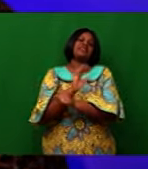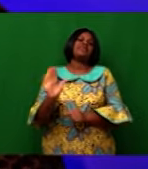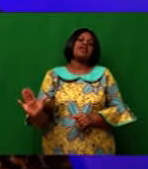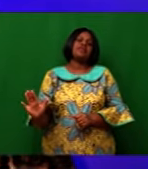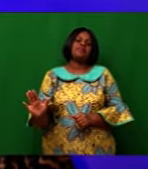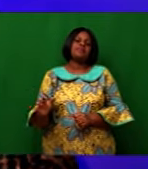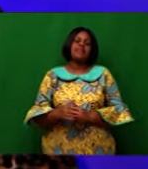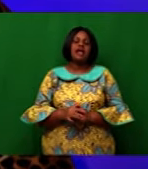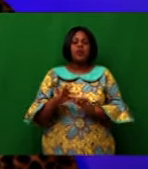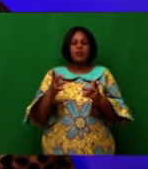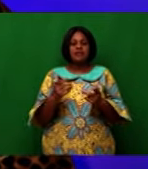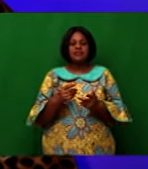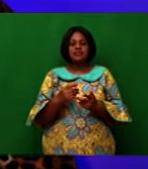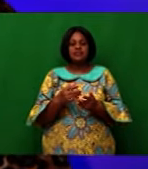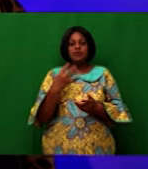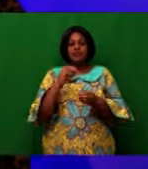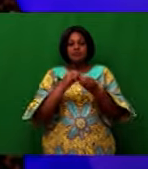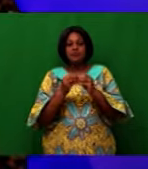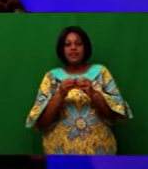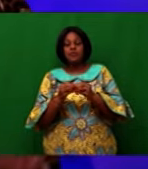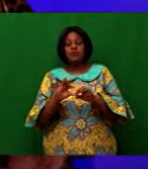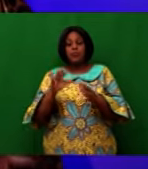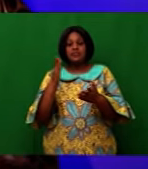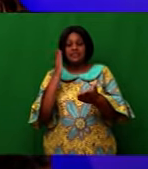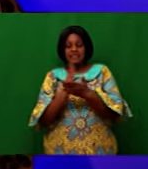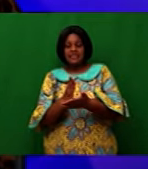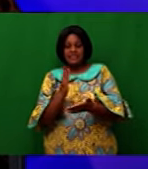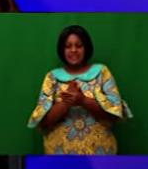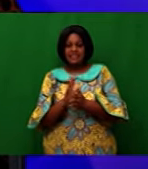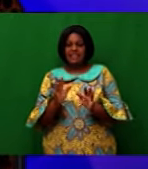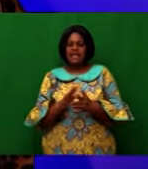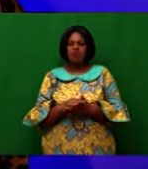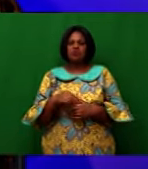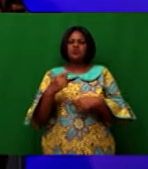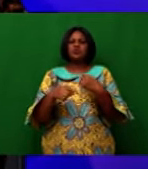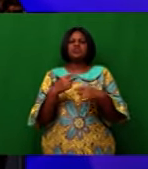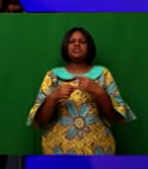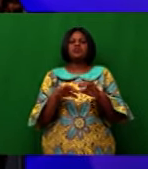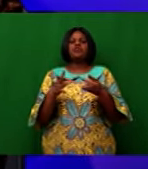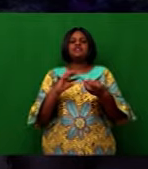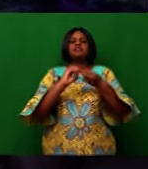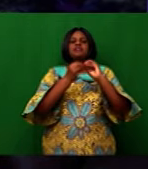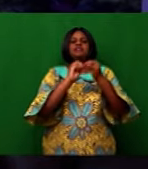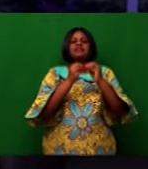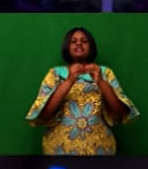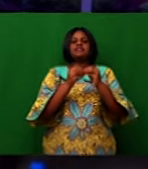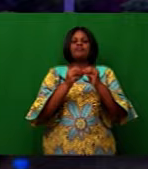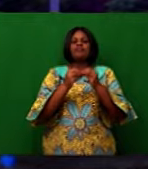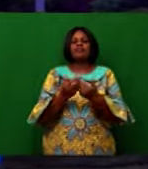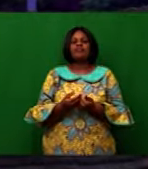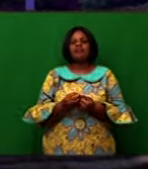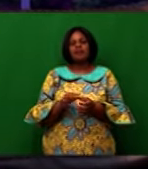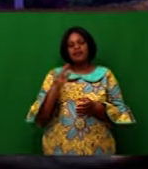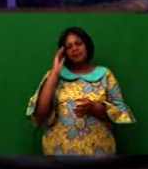kukanda chakasikwa chakasikwa chakavambwa chakavambwa ngatirambe tiri pane chakasikwa